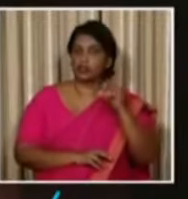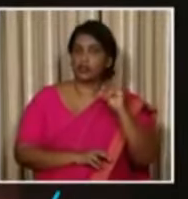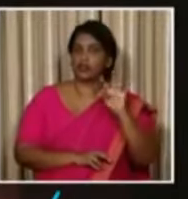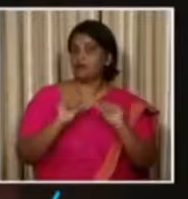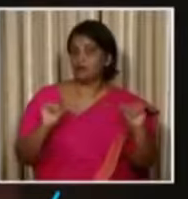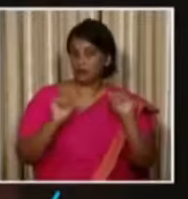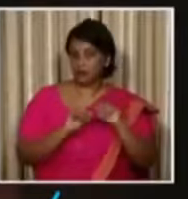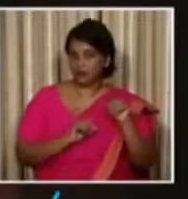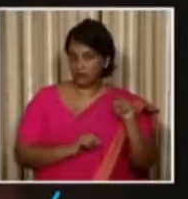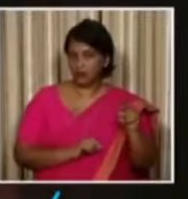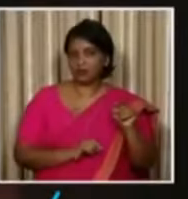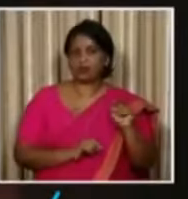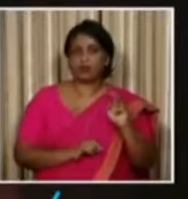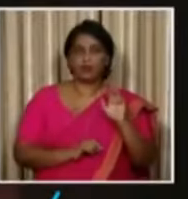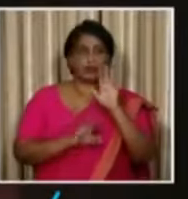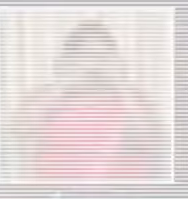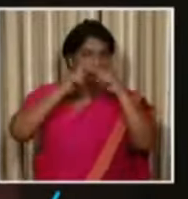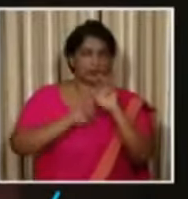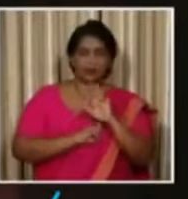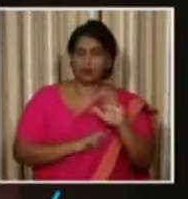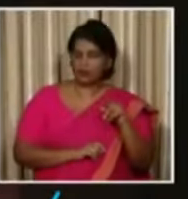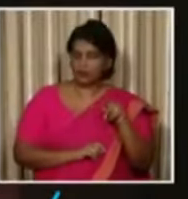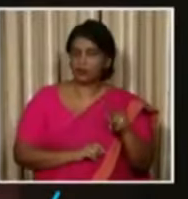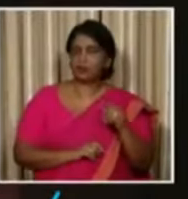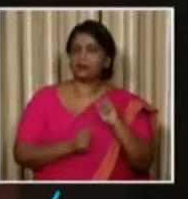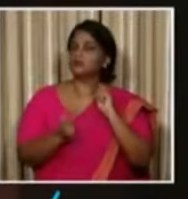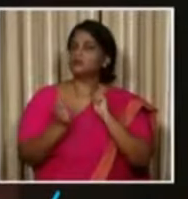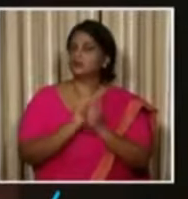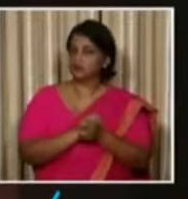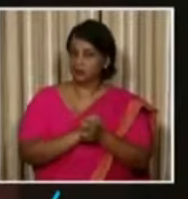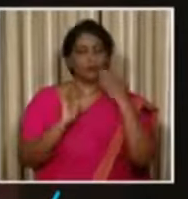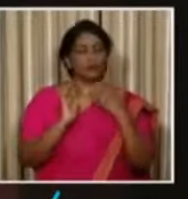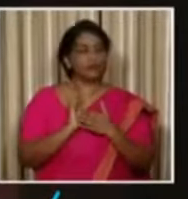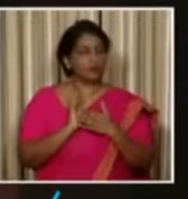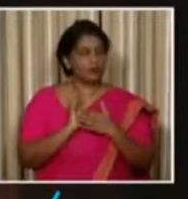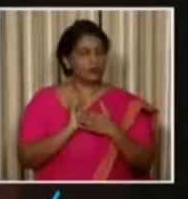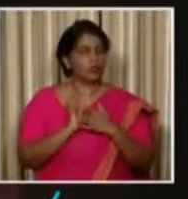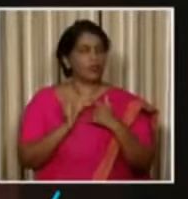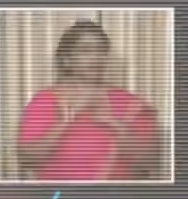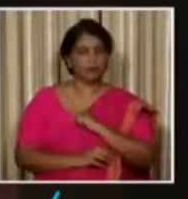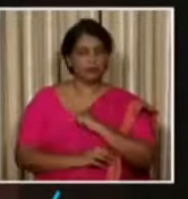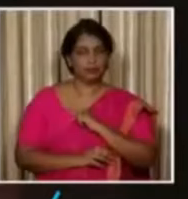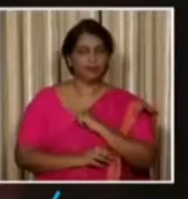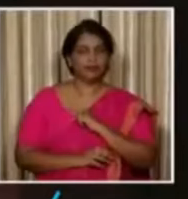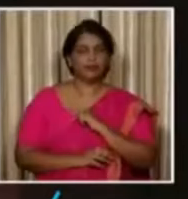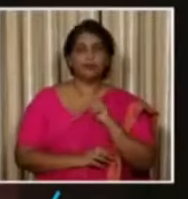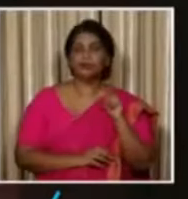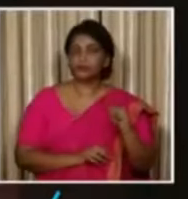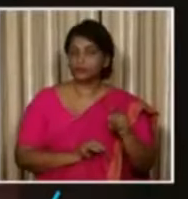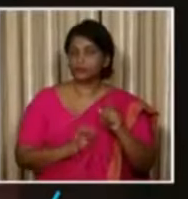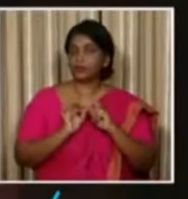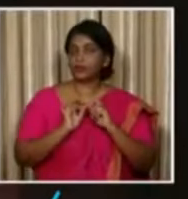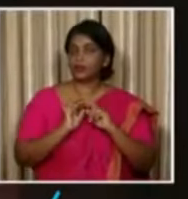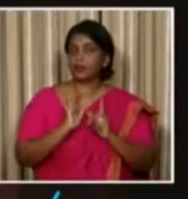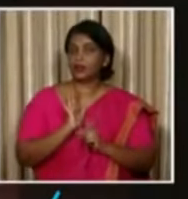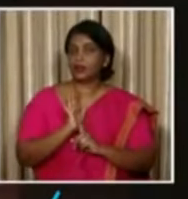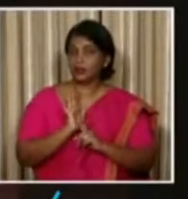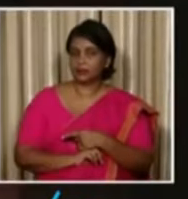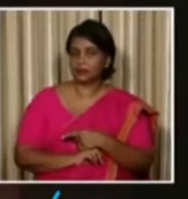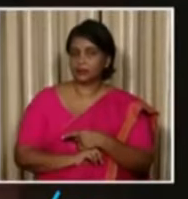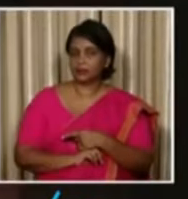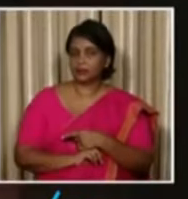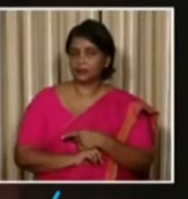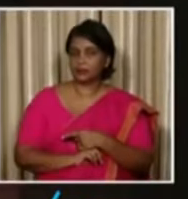364 වගන්තිය 19 වෙනි පරිච්ඡේදය සංශෝධනය කිරීම පිළිබඳ 50 කෙටුම්පත මේ 50 කෙටුම්පත